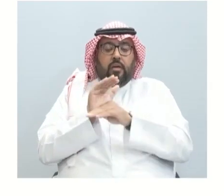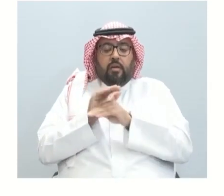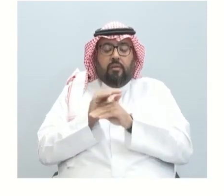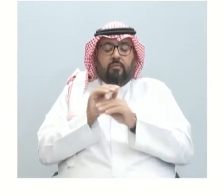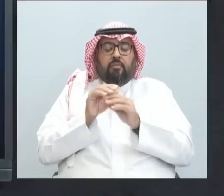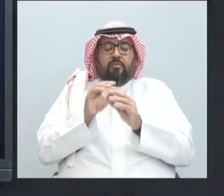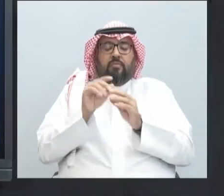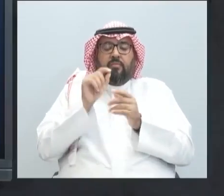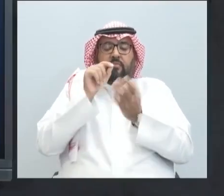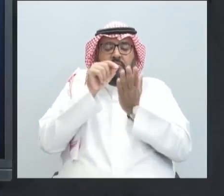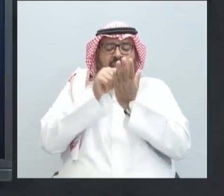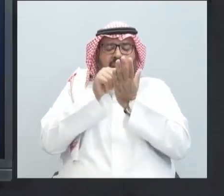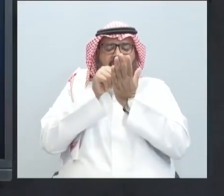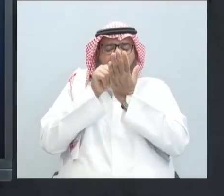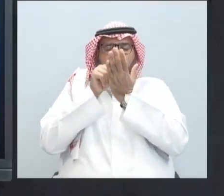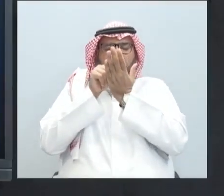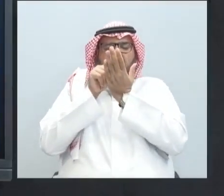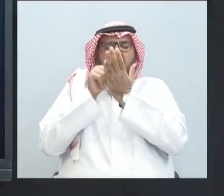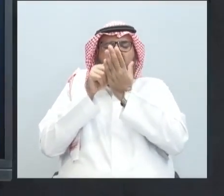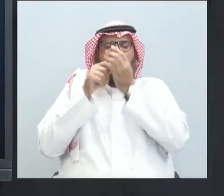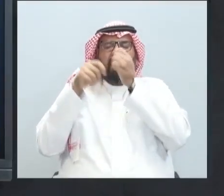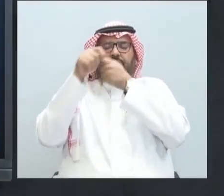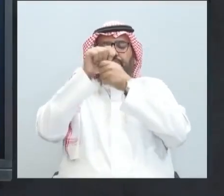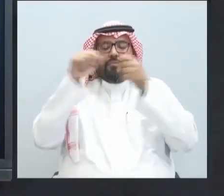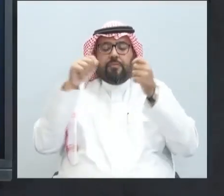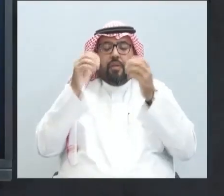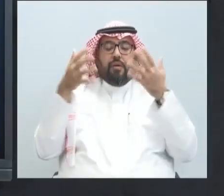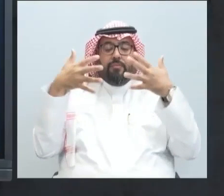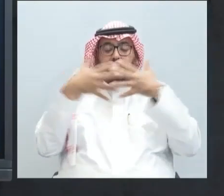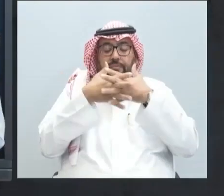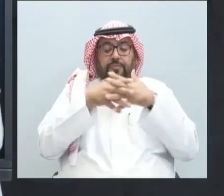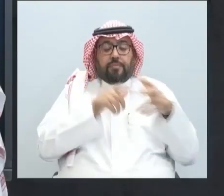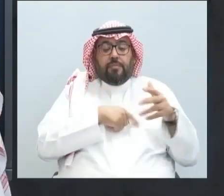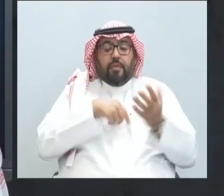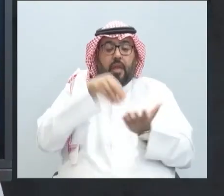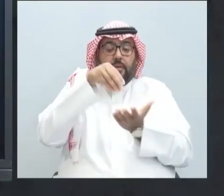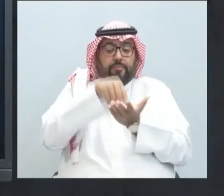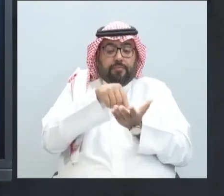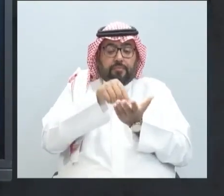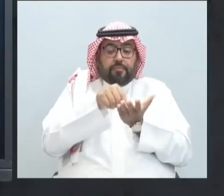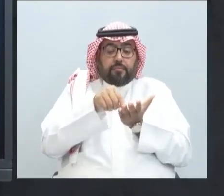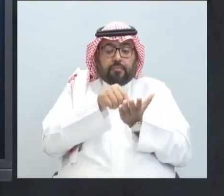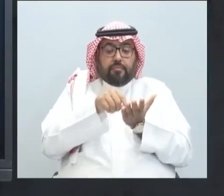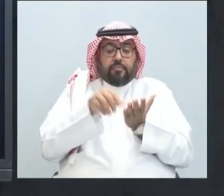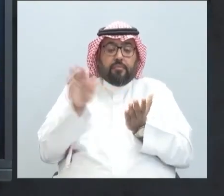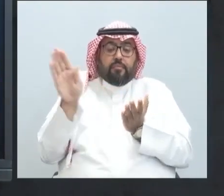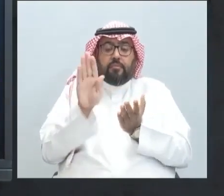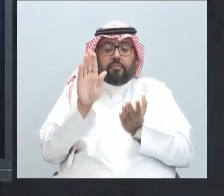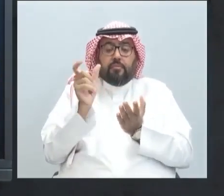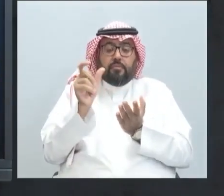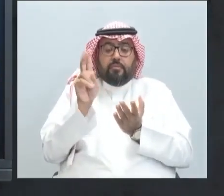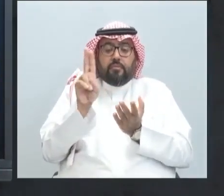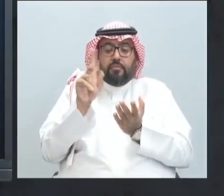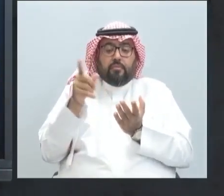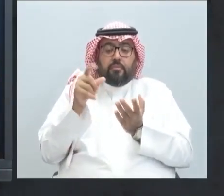بان هنالك نقطه اتصال هنالك ك نقطه ربط ما بين هذه الكروموسومات ما اسم هذه المنطقه هي منطقه السنترومير هذه المنطقه